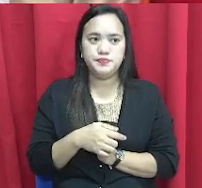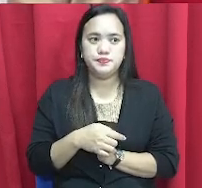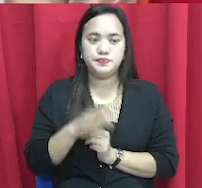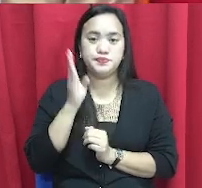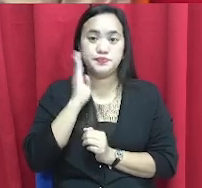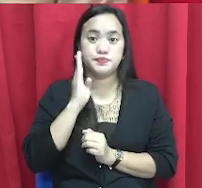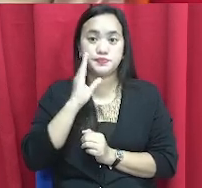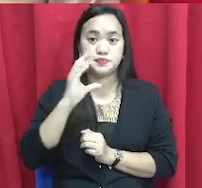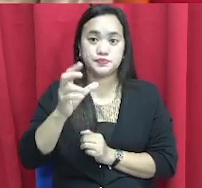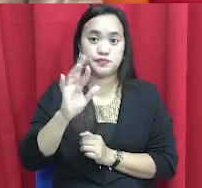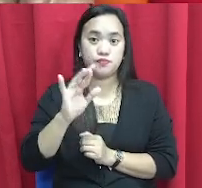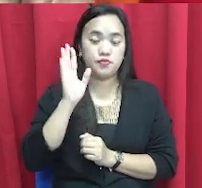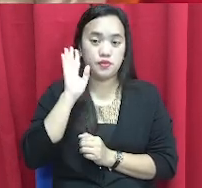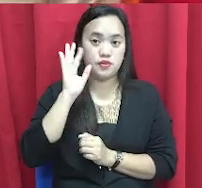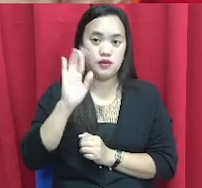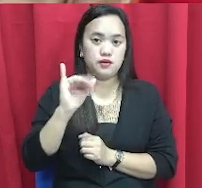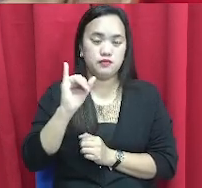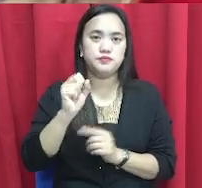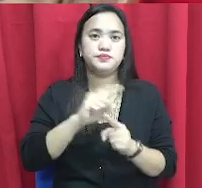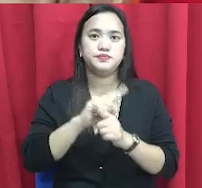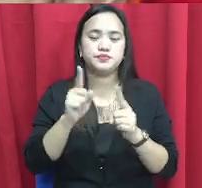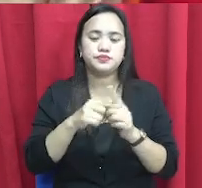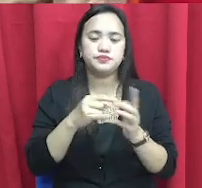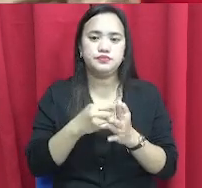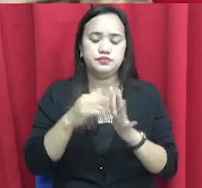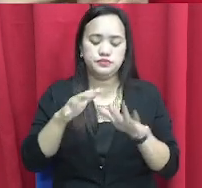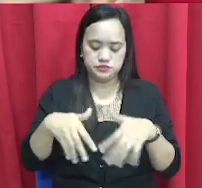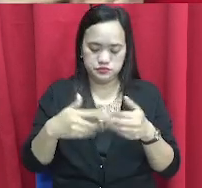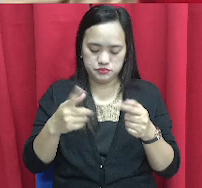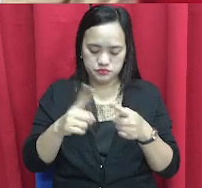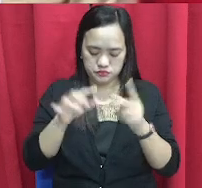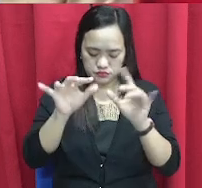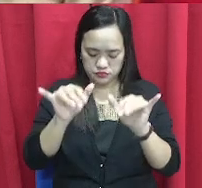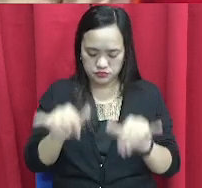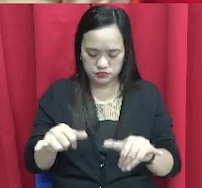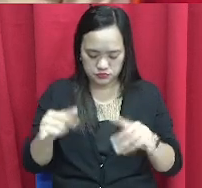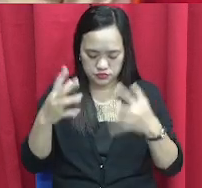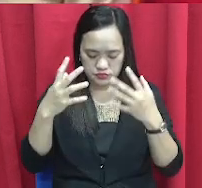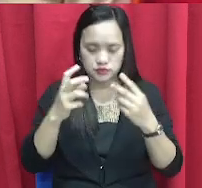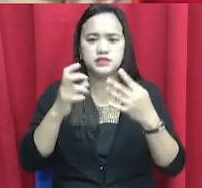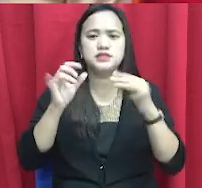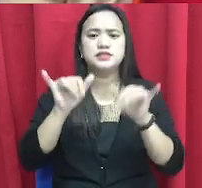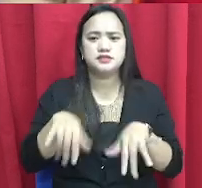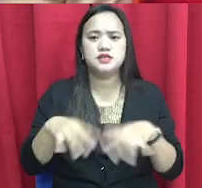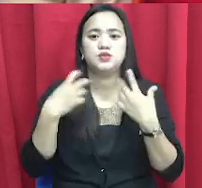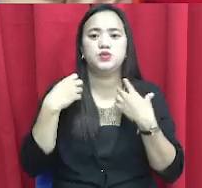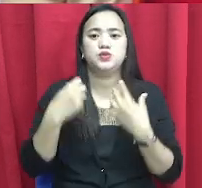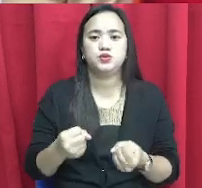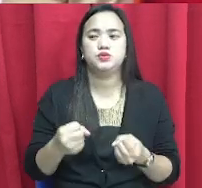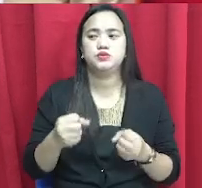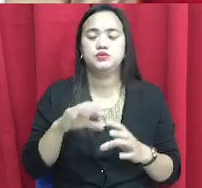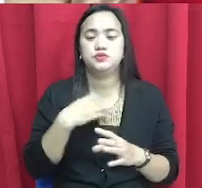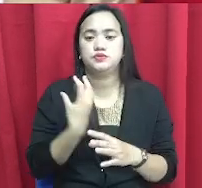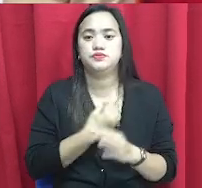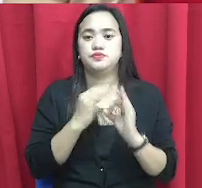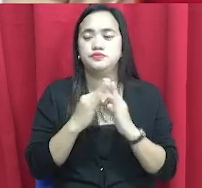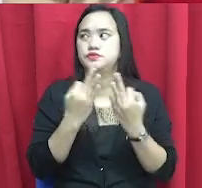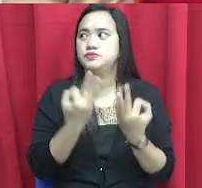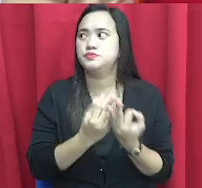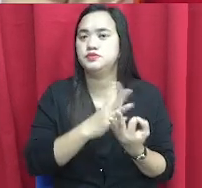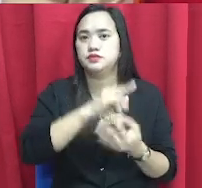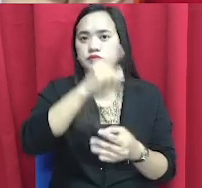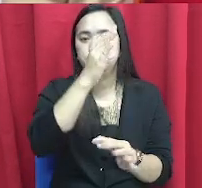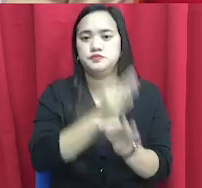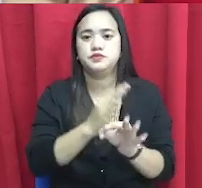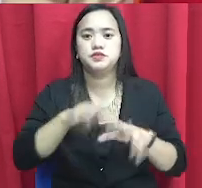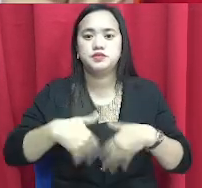Chris pagdating sa aralin kung paano mapapatatag Mga kapatid ang ating pananampalataya at kung gaano